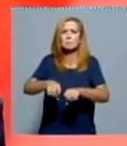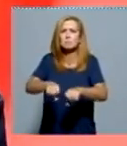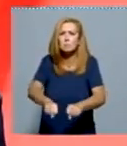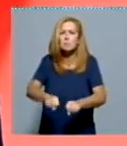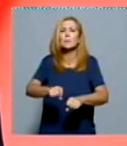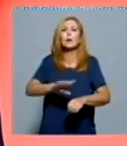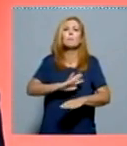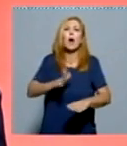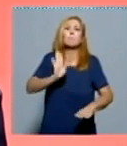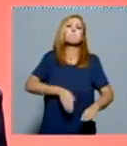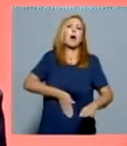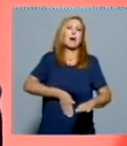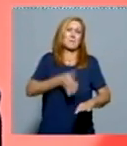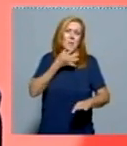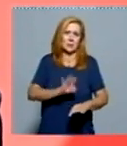τελεσμένα.